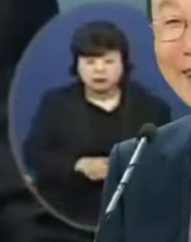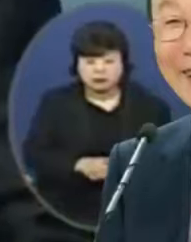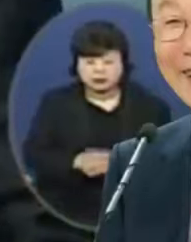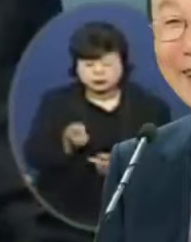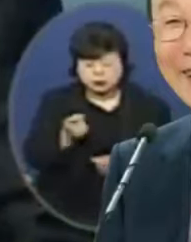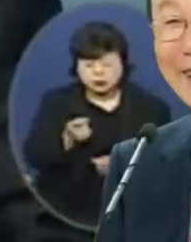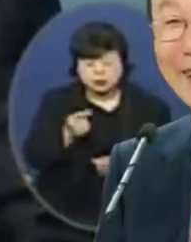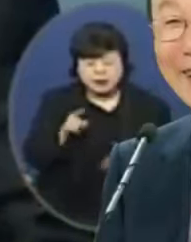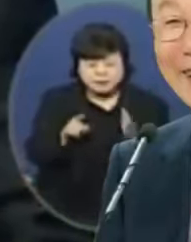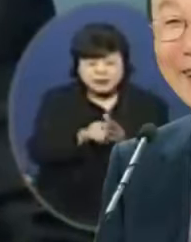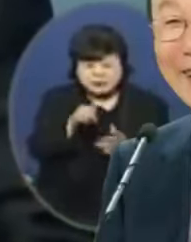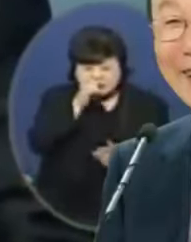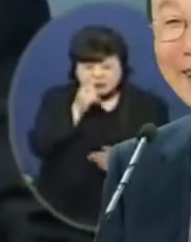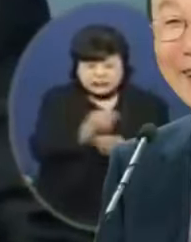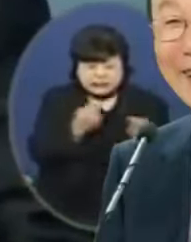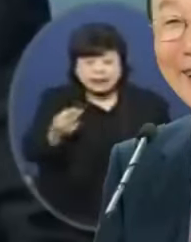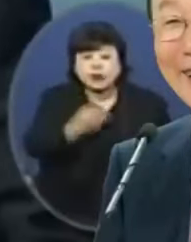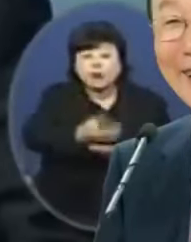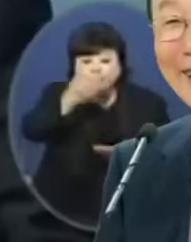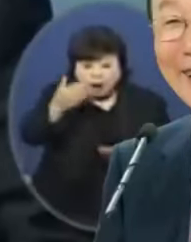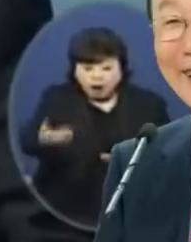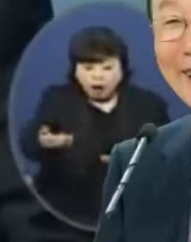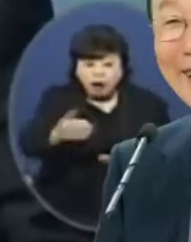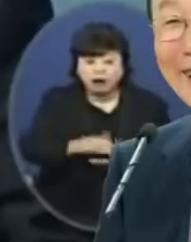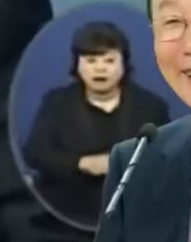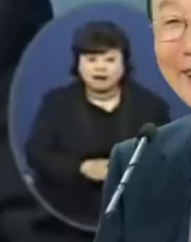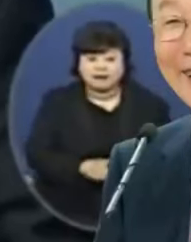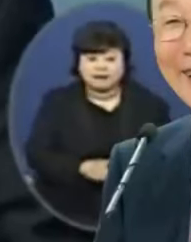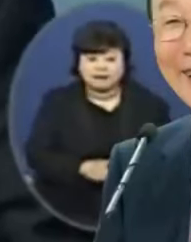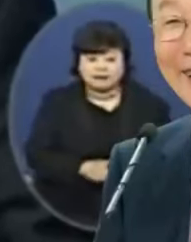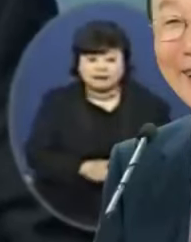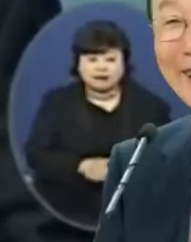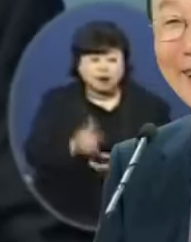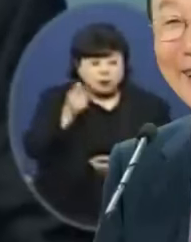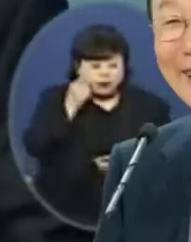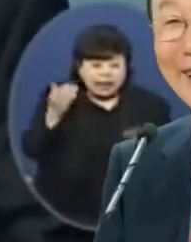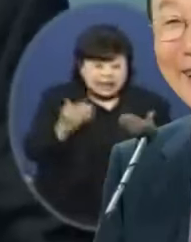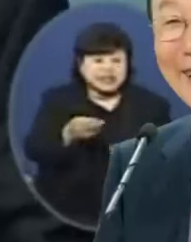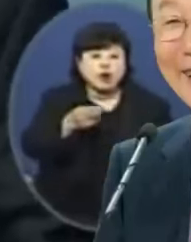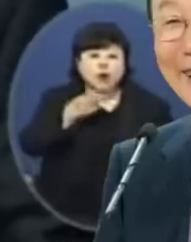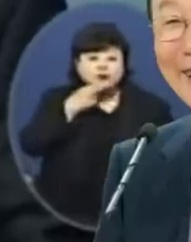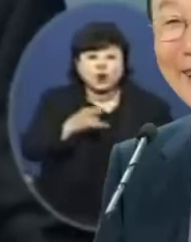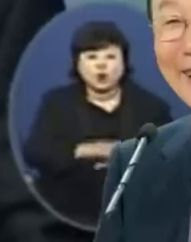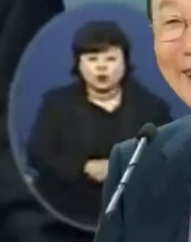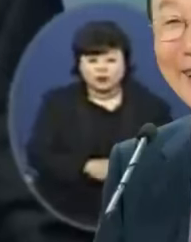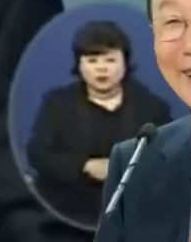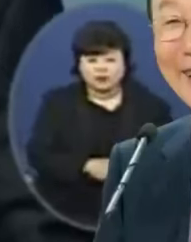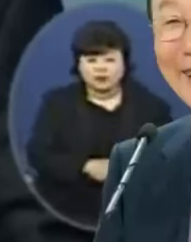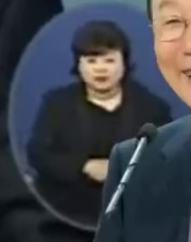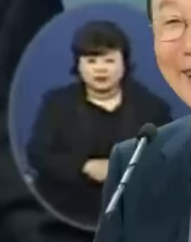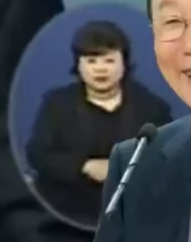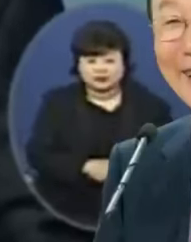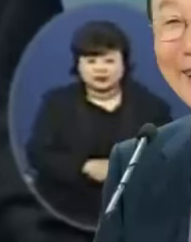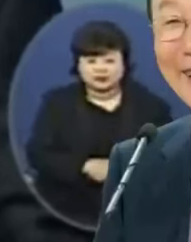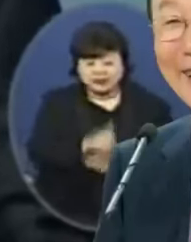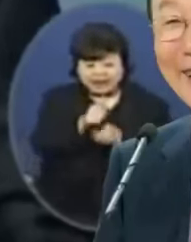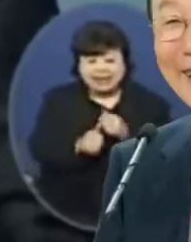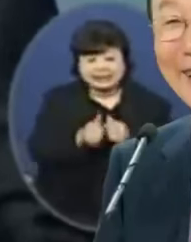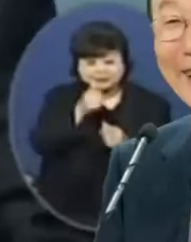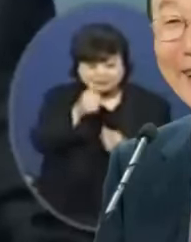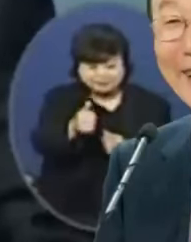겨자씨 하나만은 믿음으로 태산을 옮기고 못할 것이 없다고 말하셨으니 이